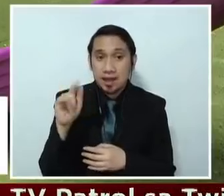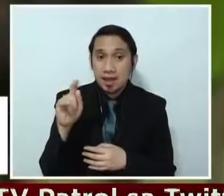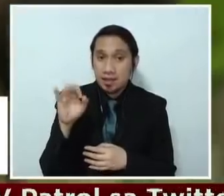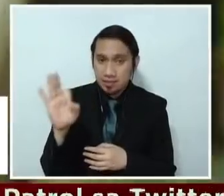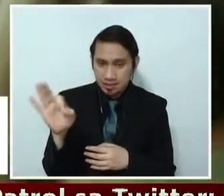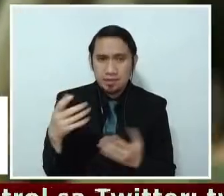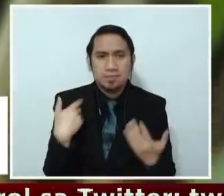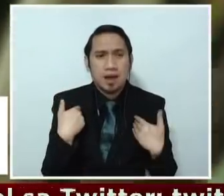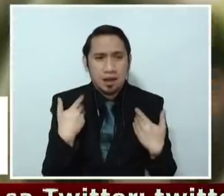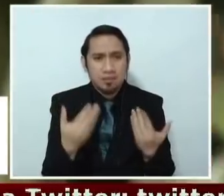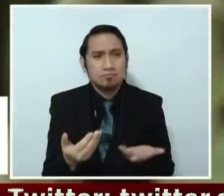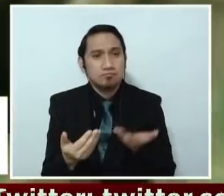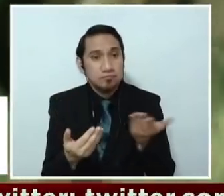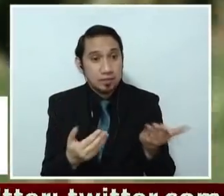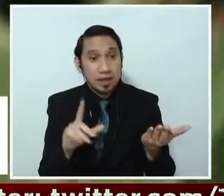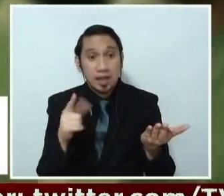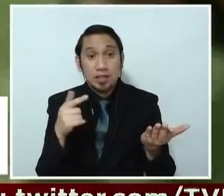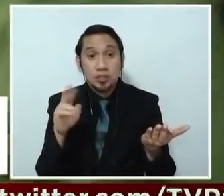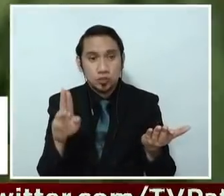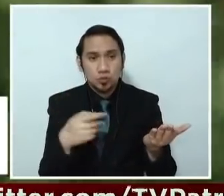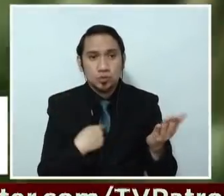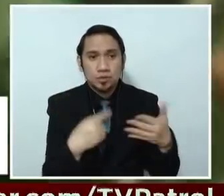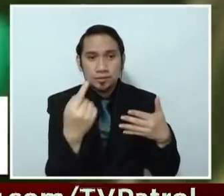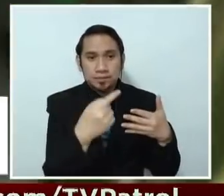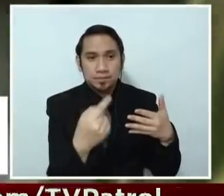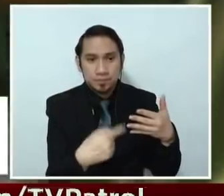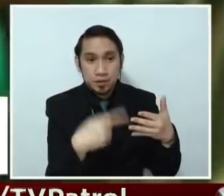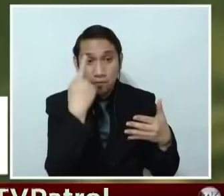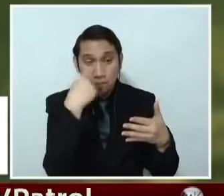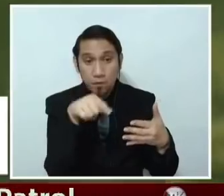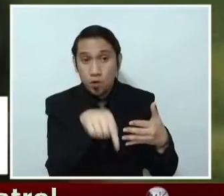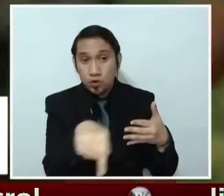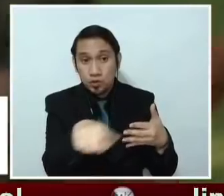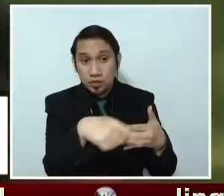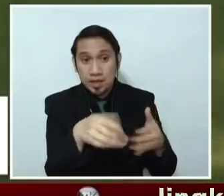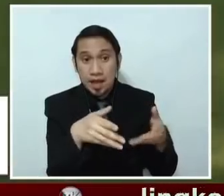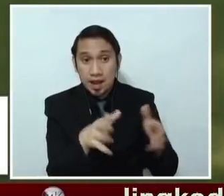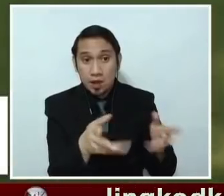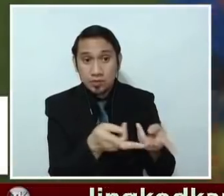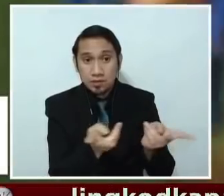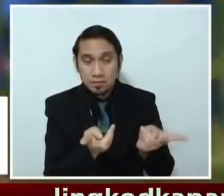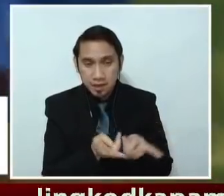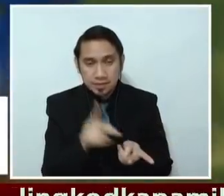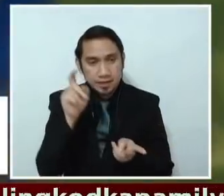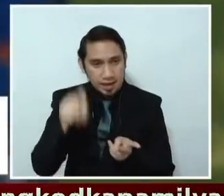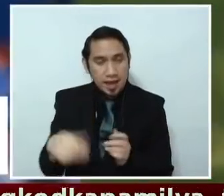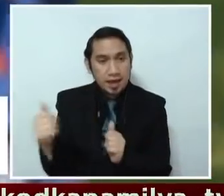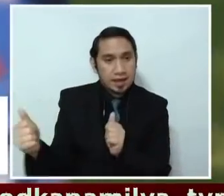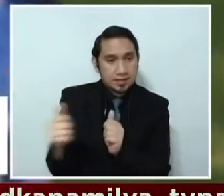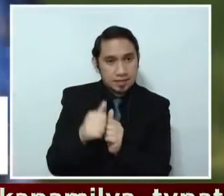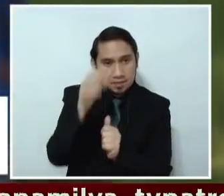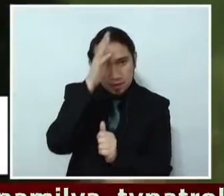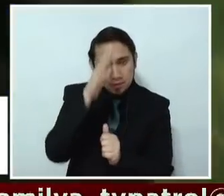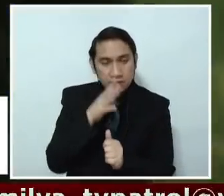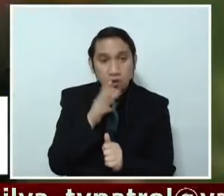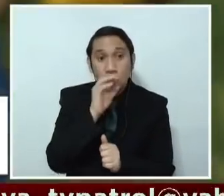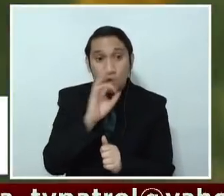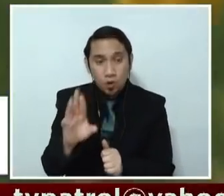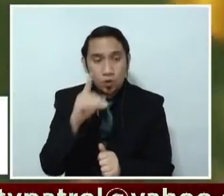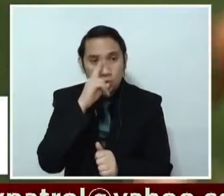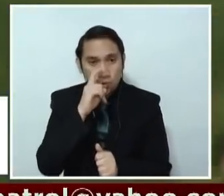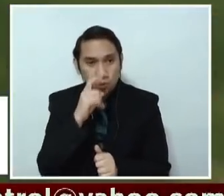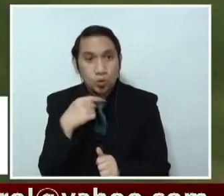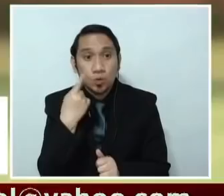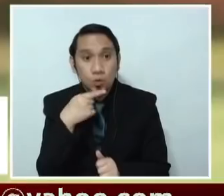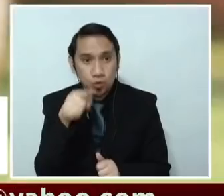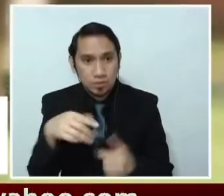magpapatupad din ang mga LGU ng mga rekisito sa mga pinayagang pasyalan. Dapat may kasamang magulang o nakatatandang kamag-anak ang mga